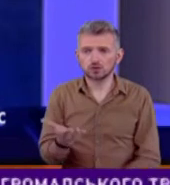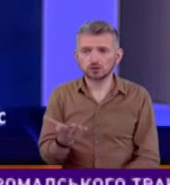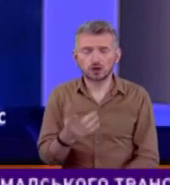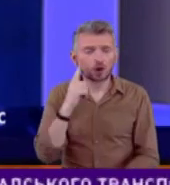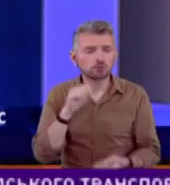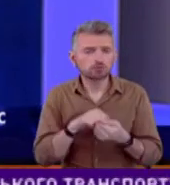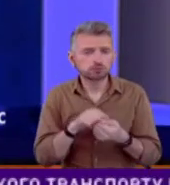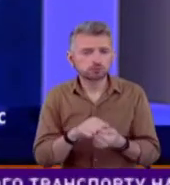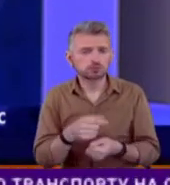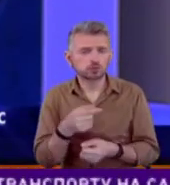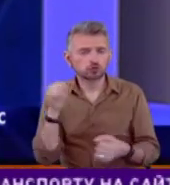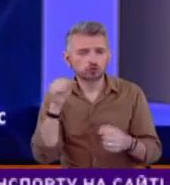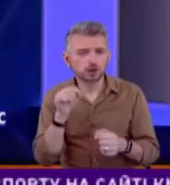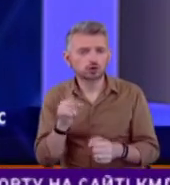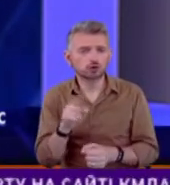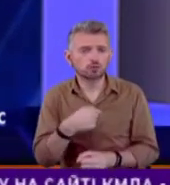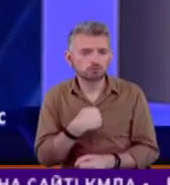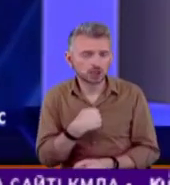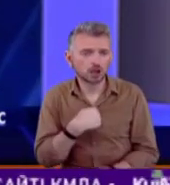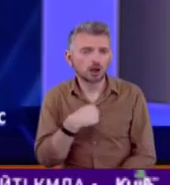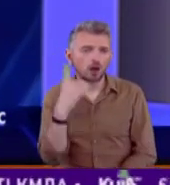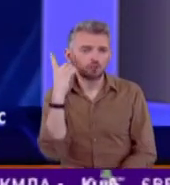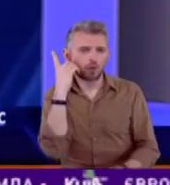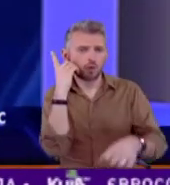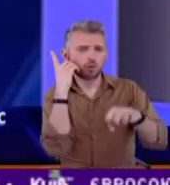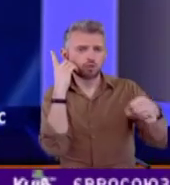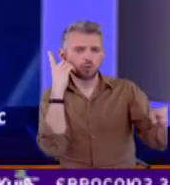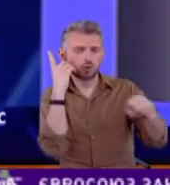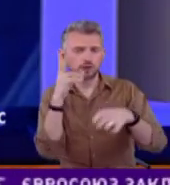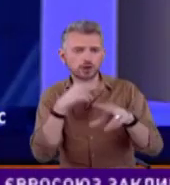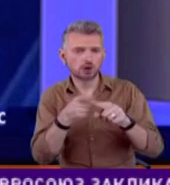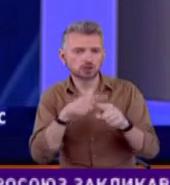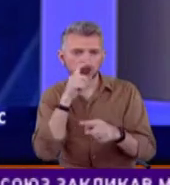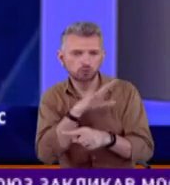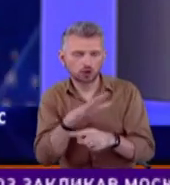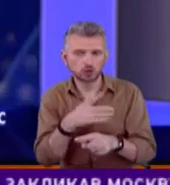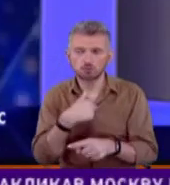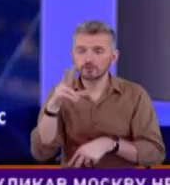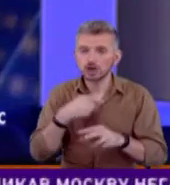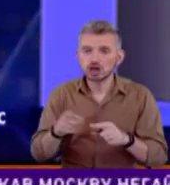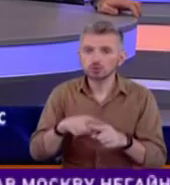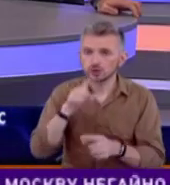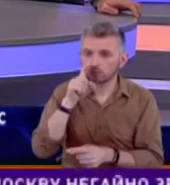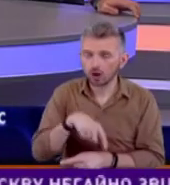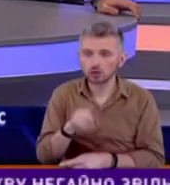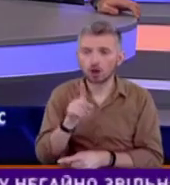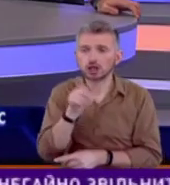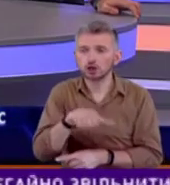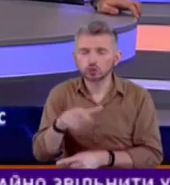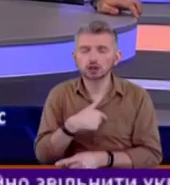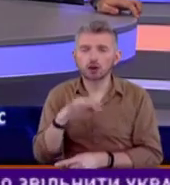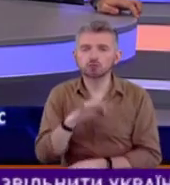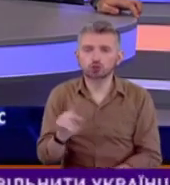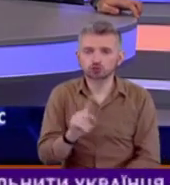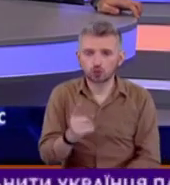Дурниця те, що ми говоримо по телефону за кермом, ми вважаємо, що це непогано. Я думаю, що це дійсно погано. Ні, ми вважаємо, що це погано, але люди, я про що?